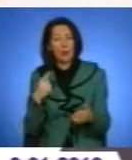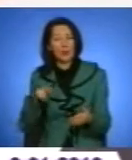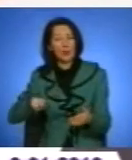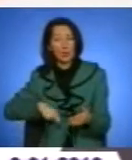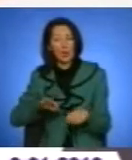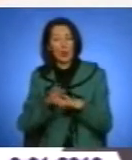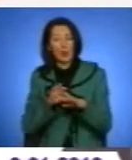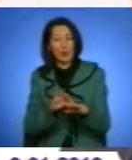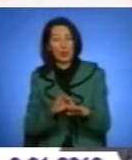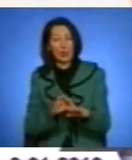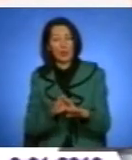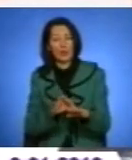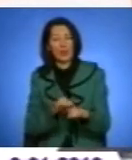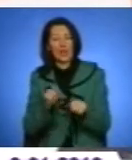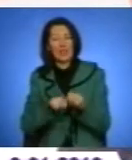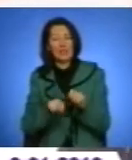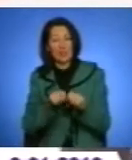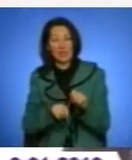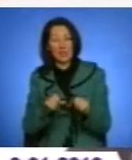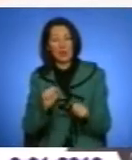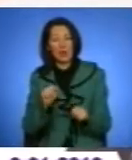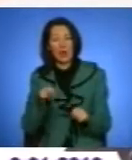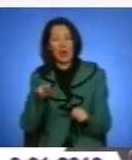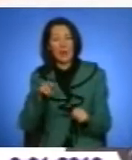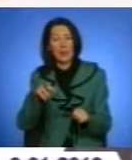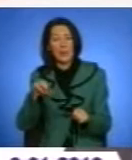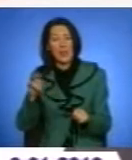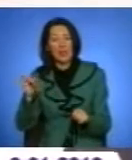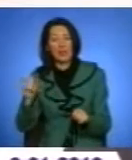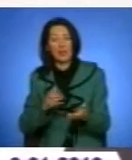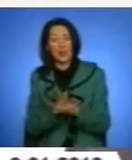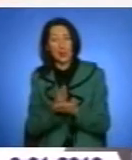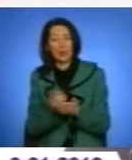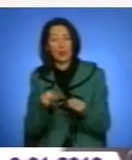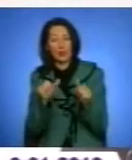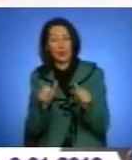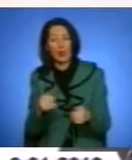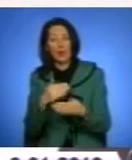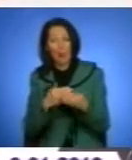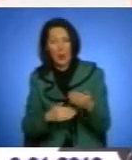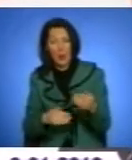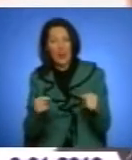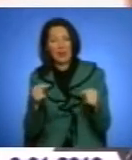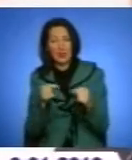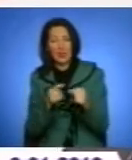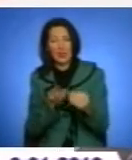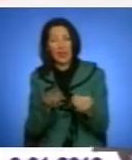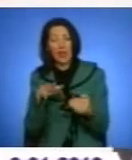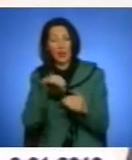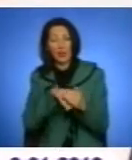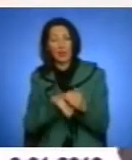проведено інвентаризацію адміністративних послуг і сформовано перелік відповідний для включення в